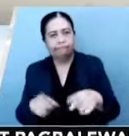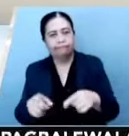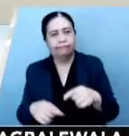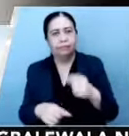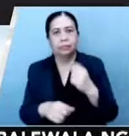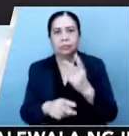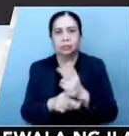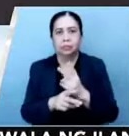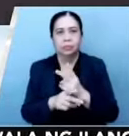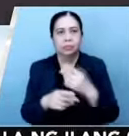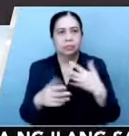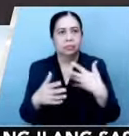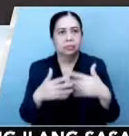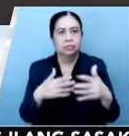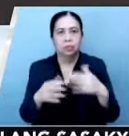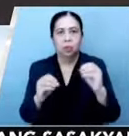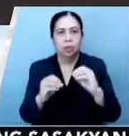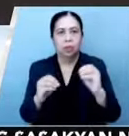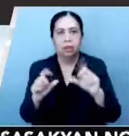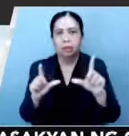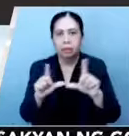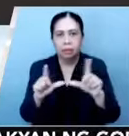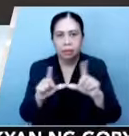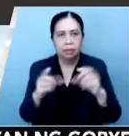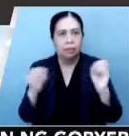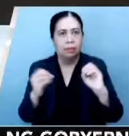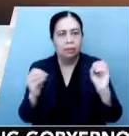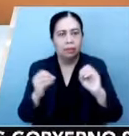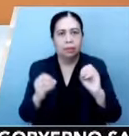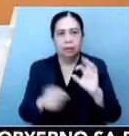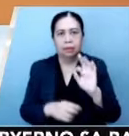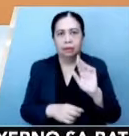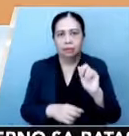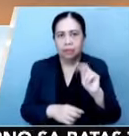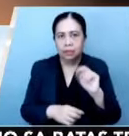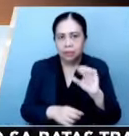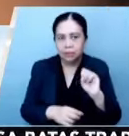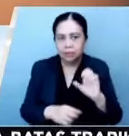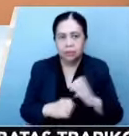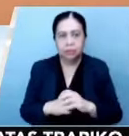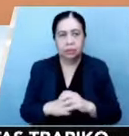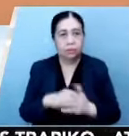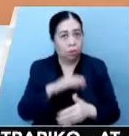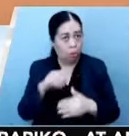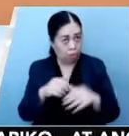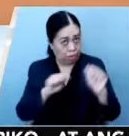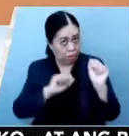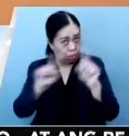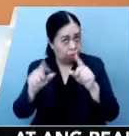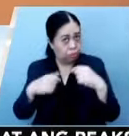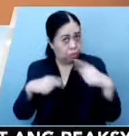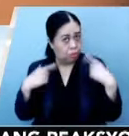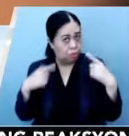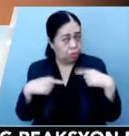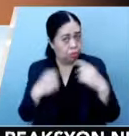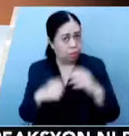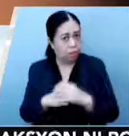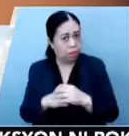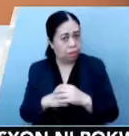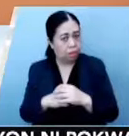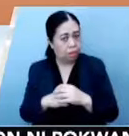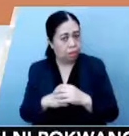kaukulang prangkisa. Saan po kayo papunta? Laguna po. Lahat po kayo, Laguna. Magkano po yung per rate nyo po? Per